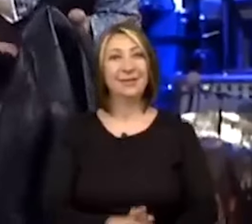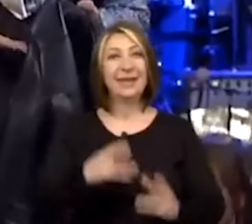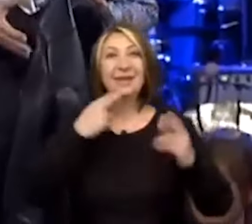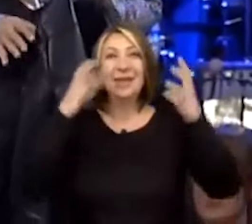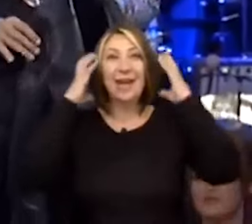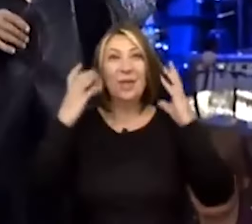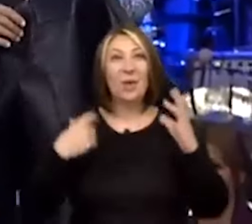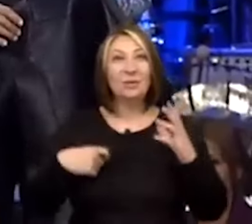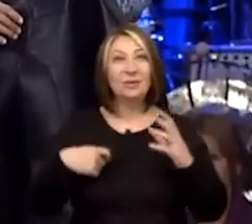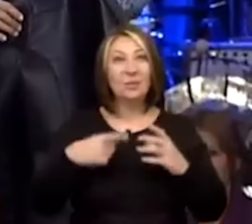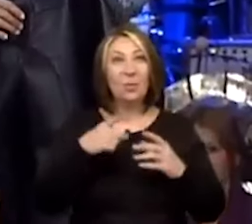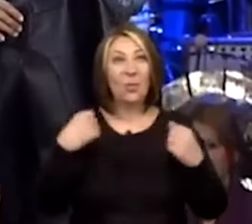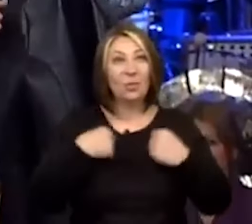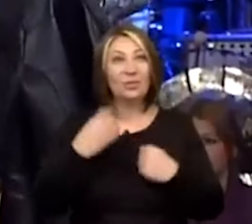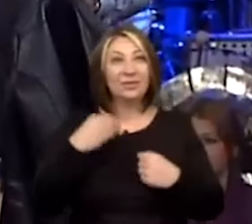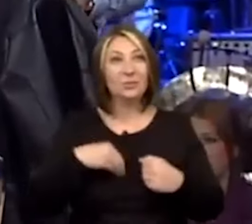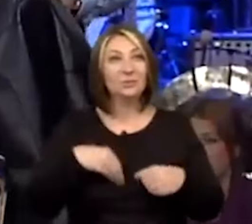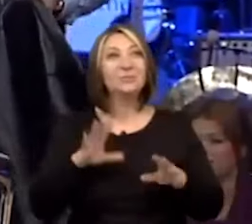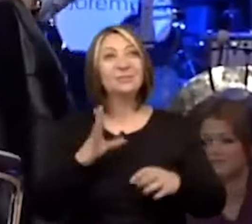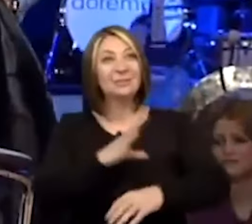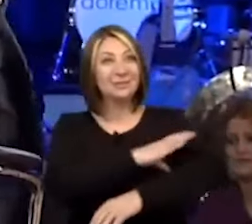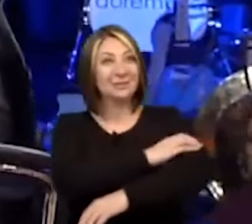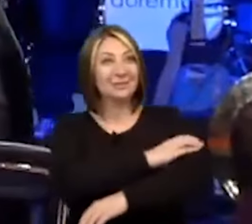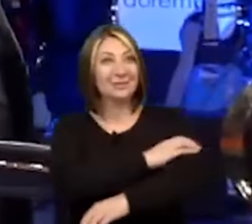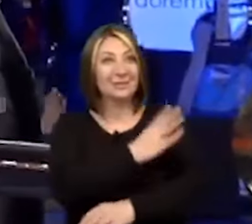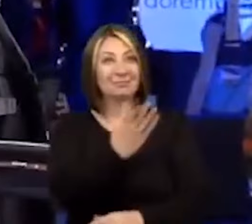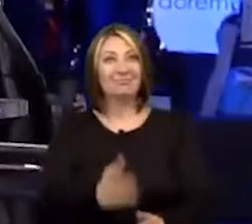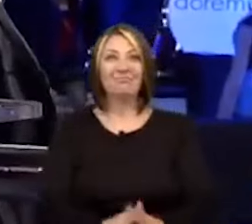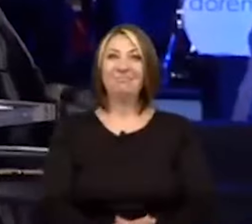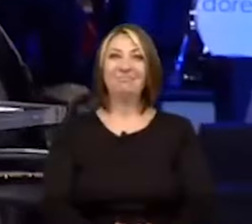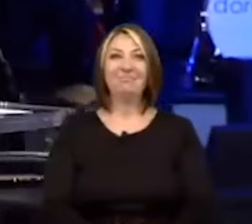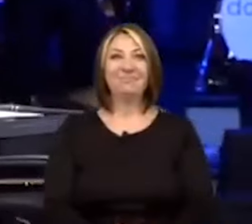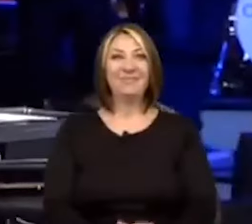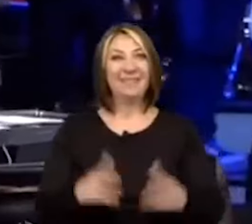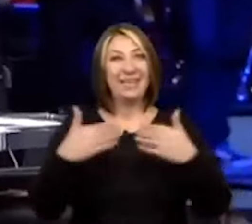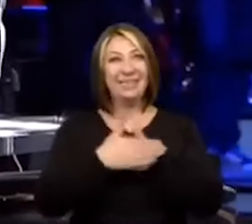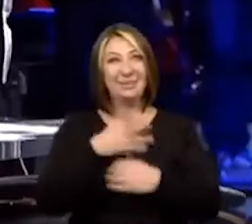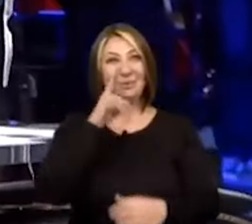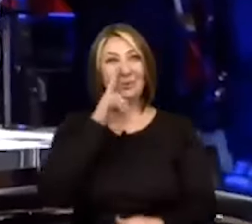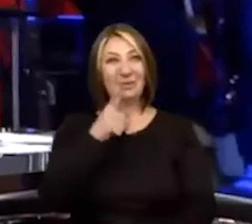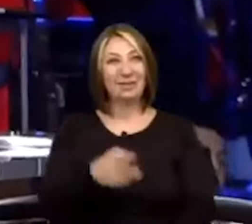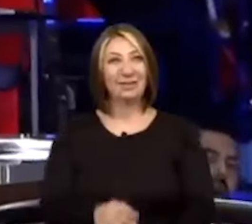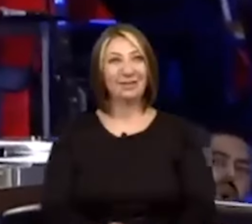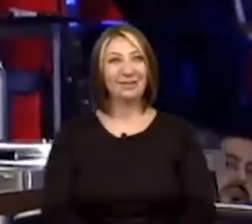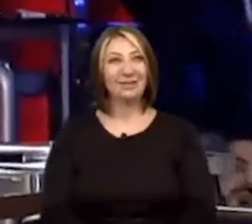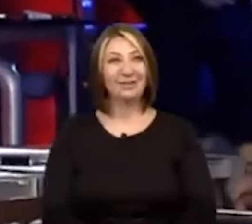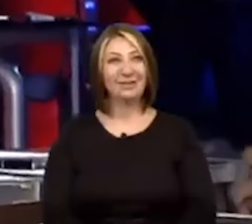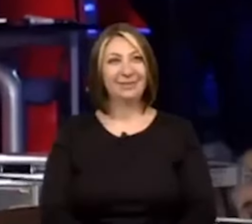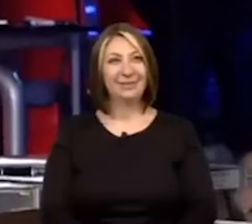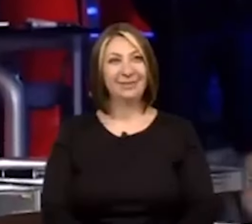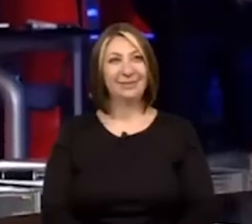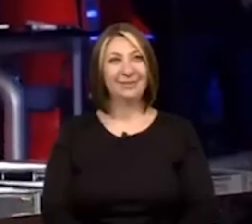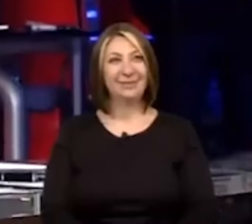Reyhan ben bütün özelliği montta olduğunu sanıyordum değilmiş ve işte buyurun. Ya, gecenin sonunda. Ya. Şöyle